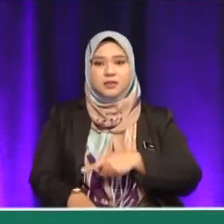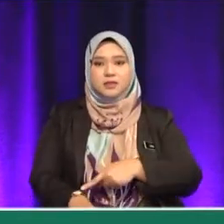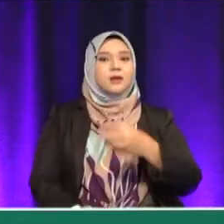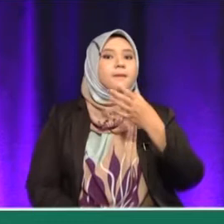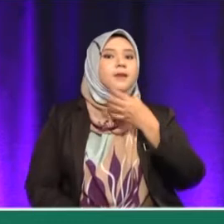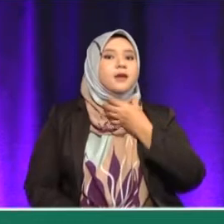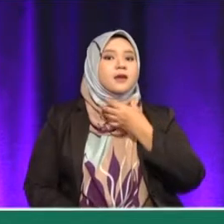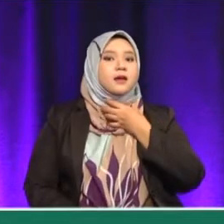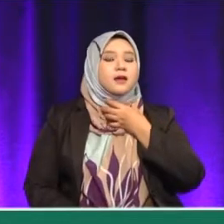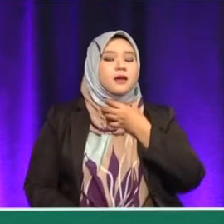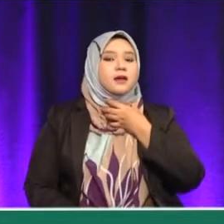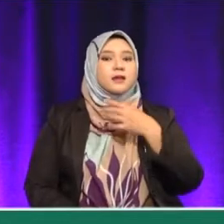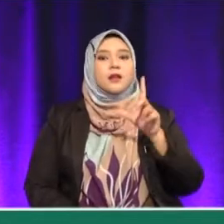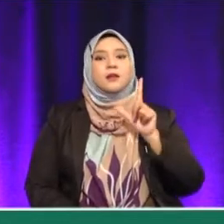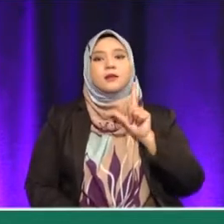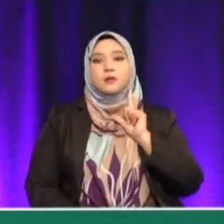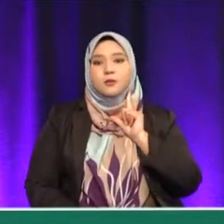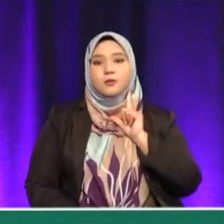ditemukan di Lengkong